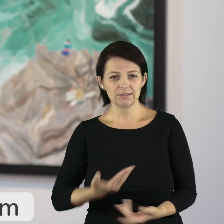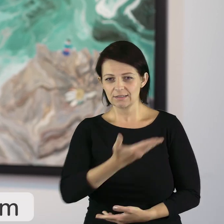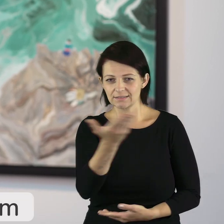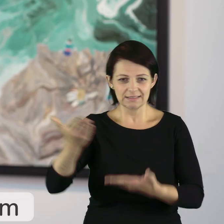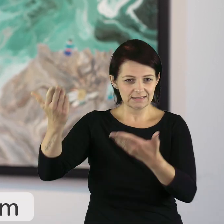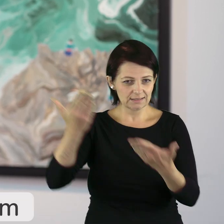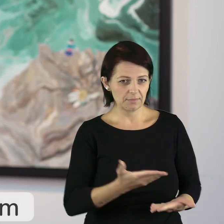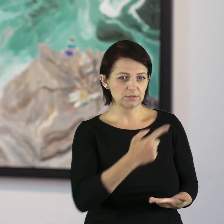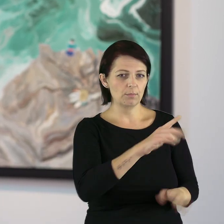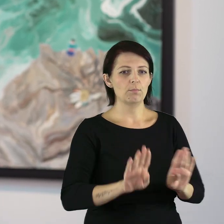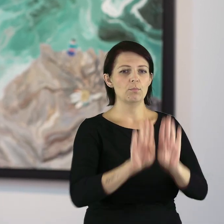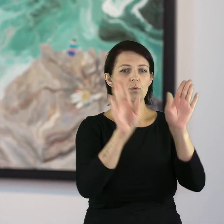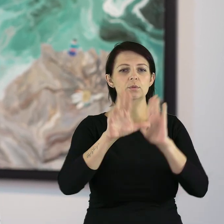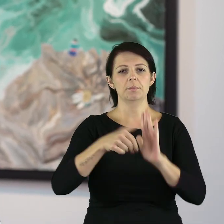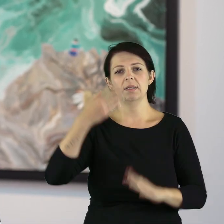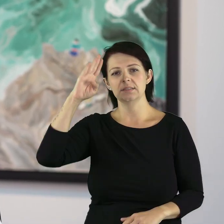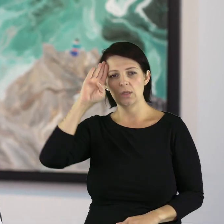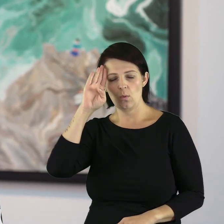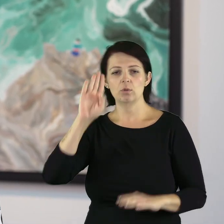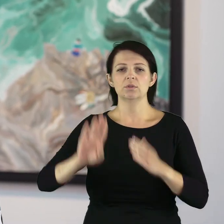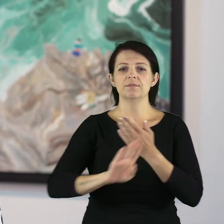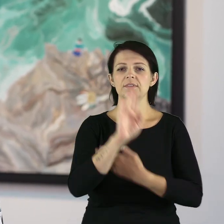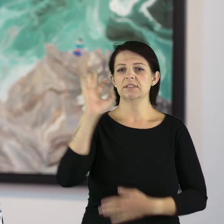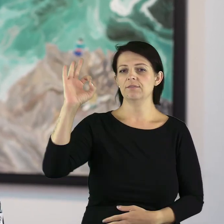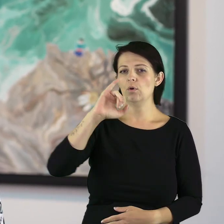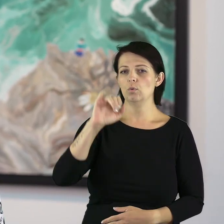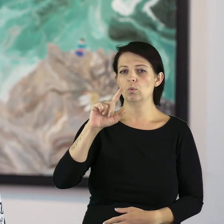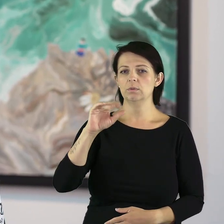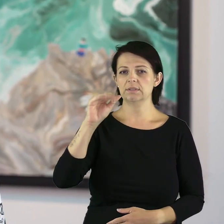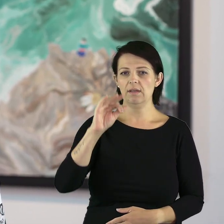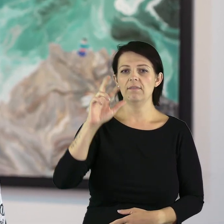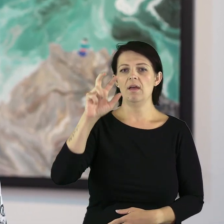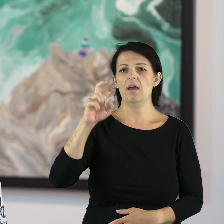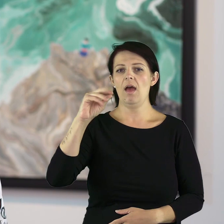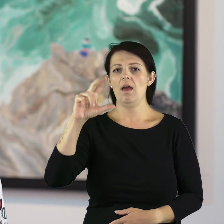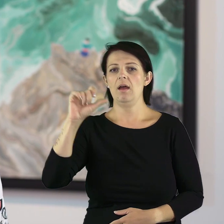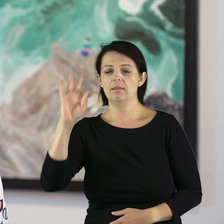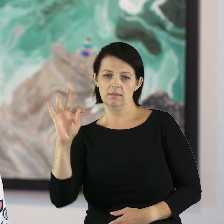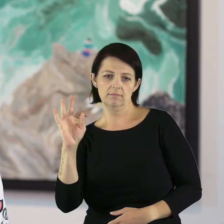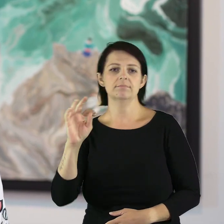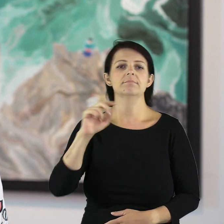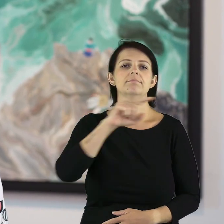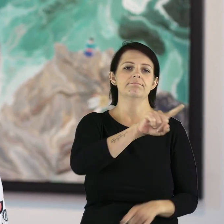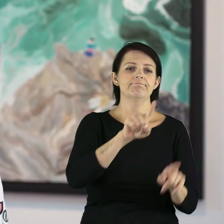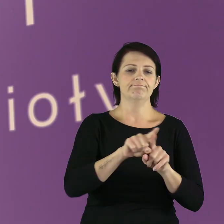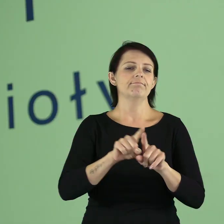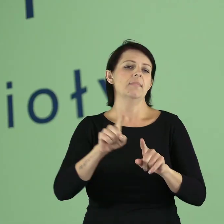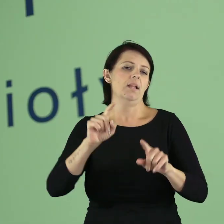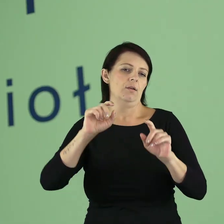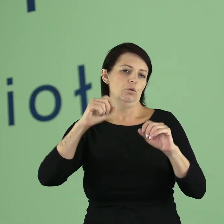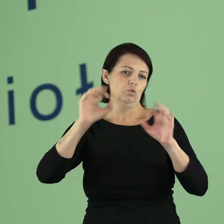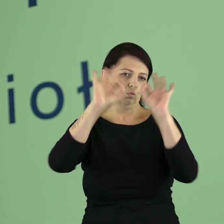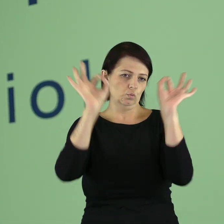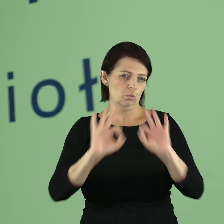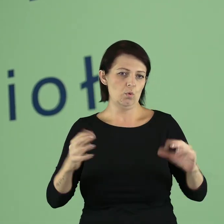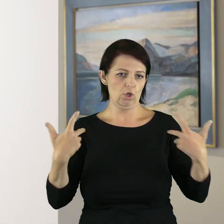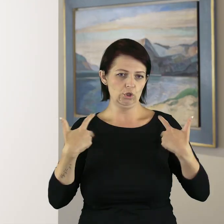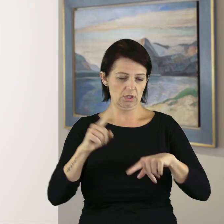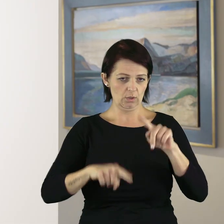Serdecznie Państwa zapraszam do Muzeum Miasta Łodzi na wystawę Józef Hecht – Artystyczne żywioły.